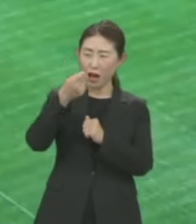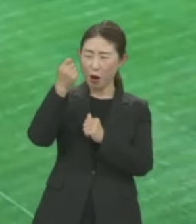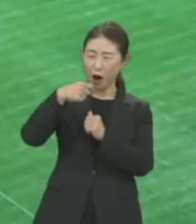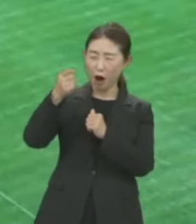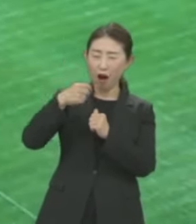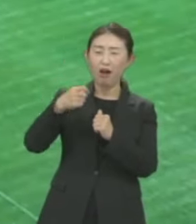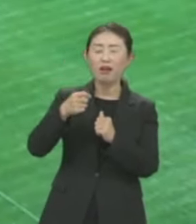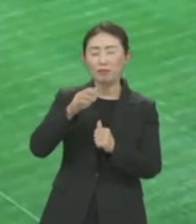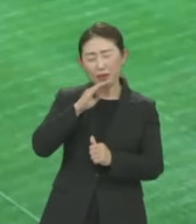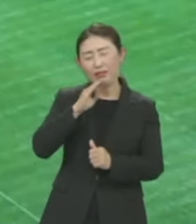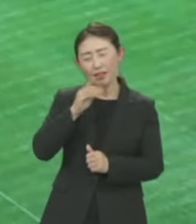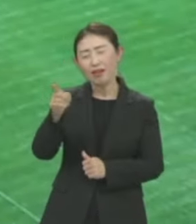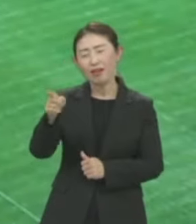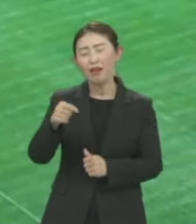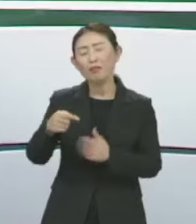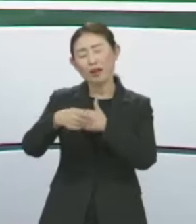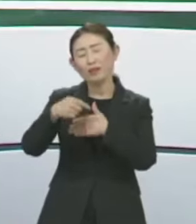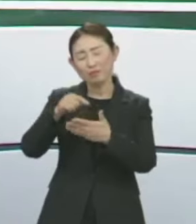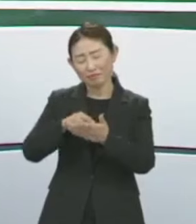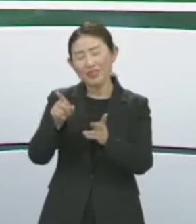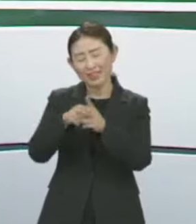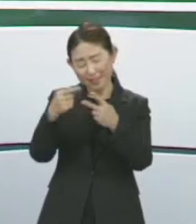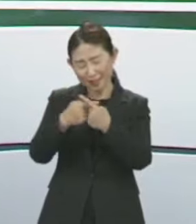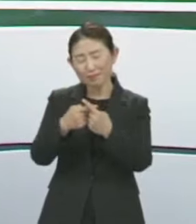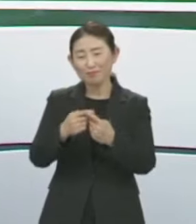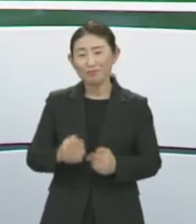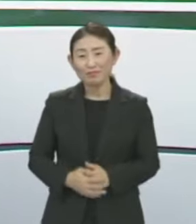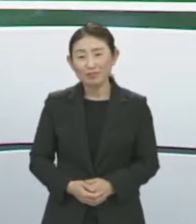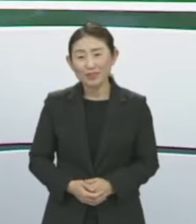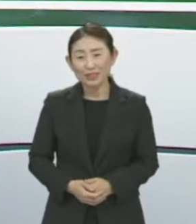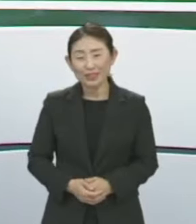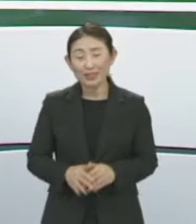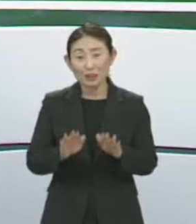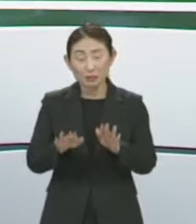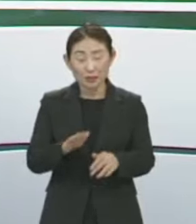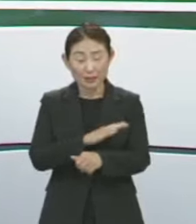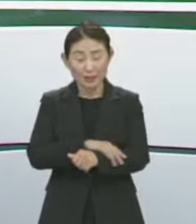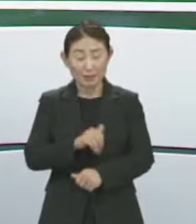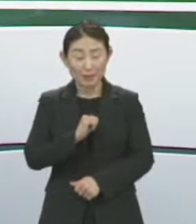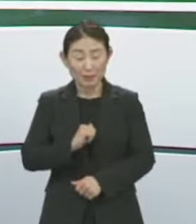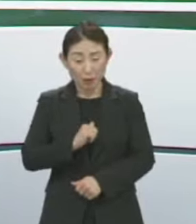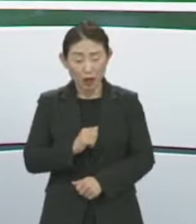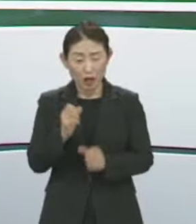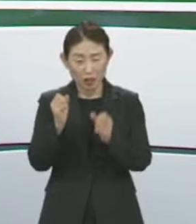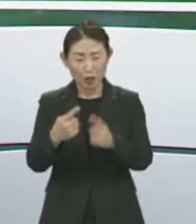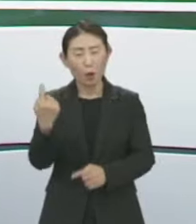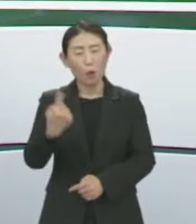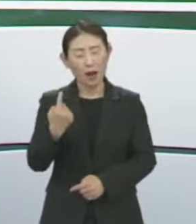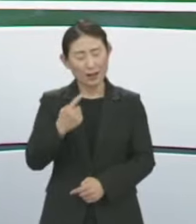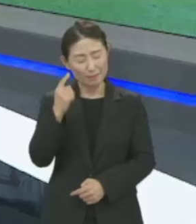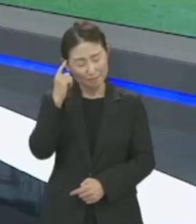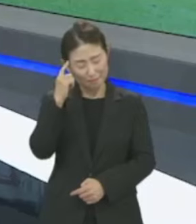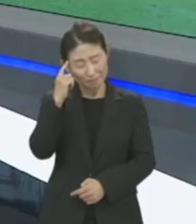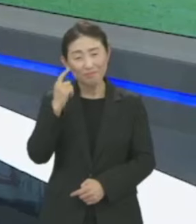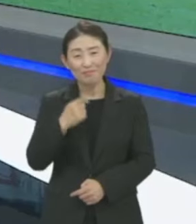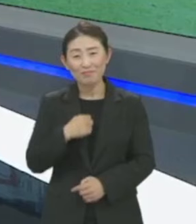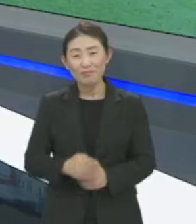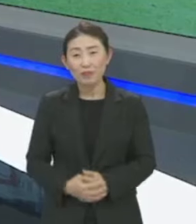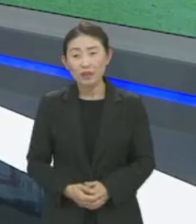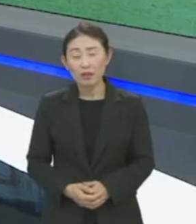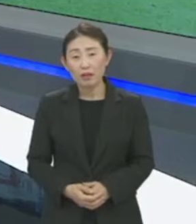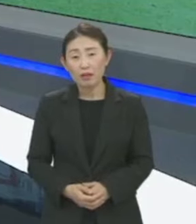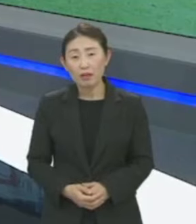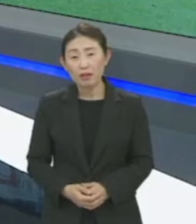충분히 이해했고 그 우리가요 시기를 잘 넘기면 좋은 기회가 있을 거라는 생각은 하고 있었습니다